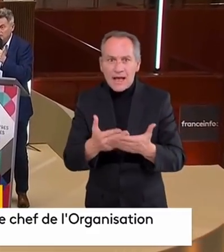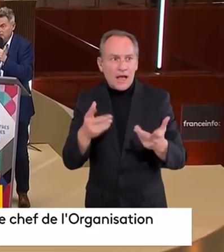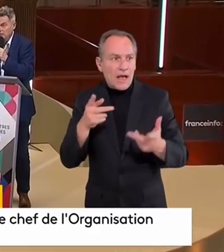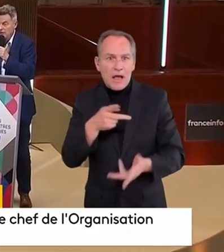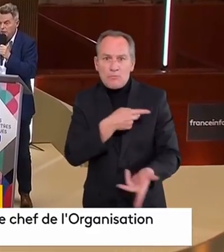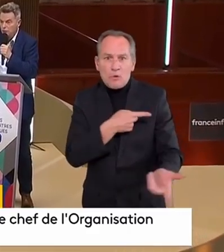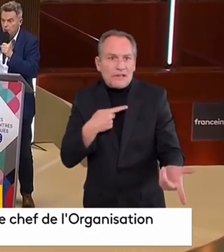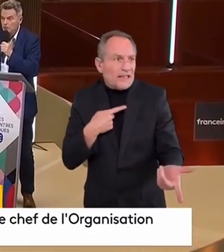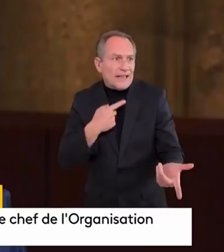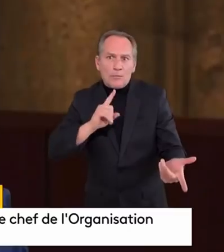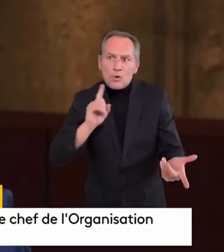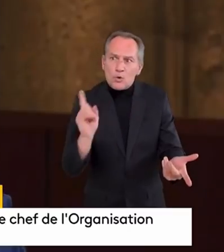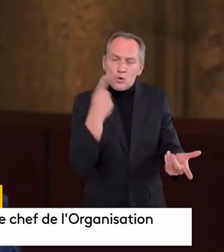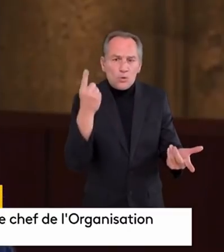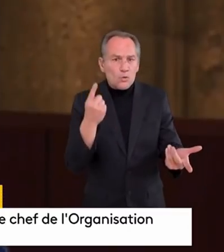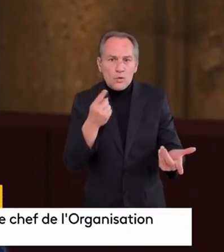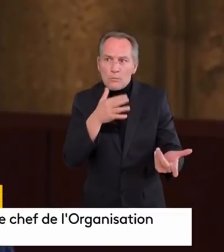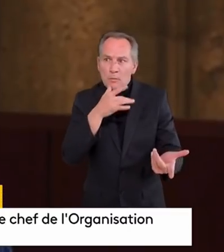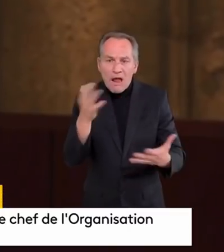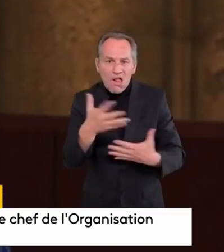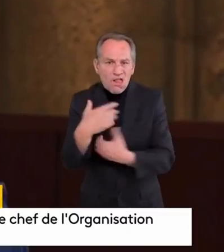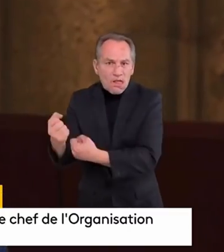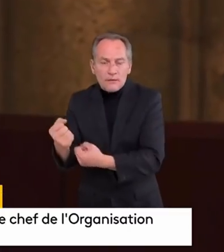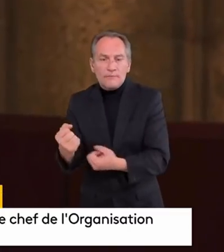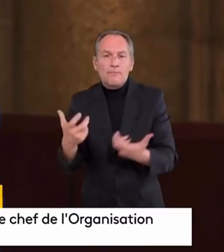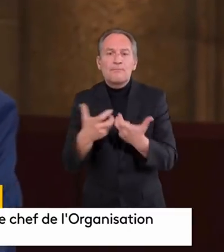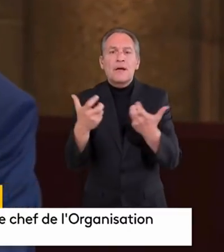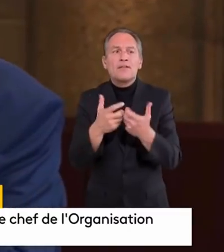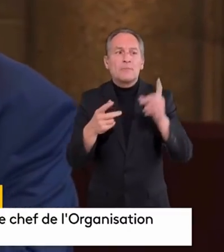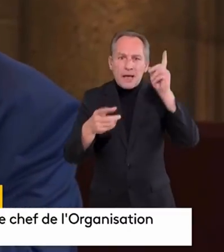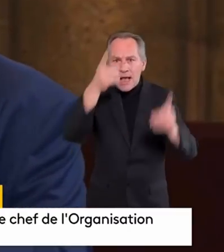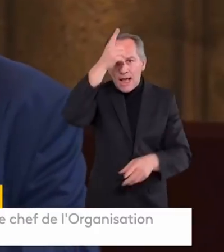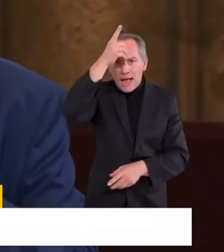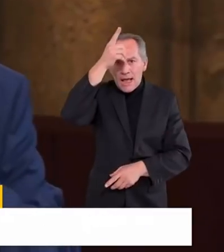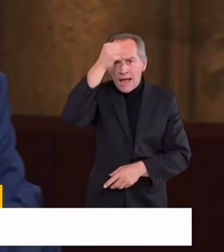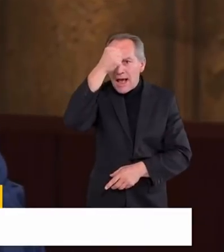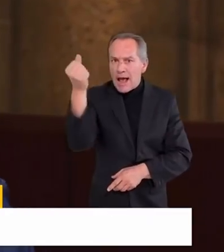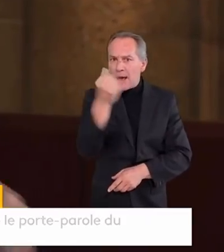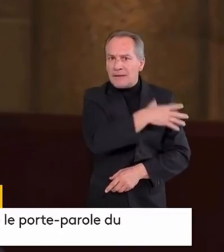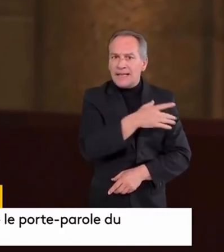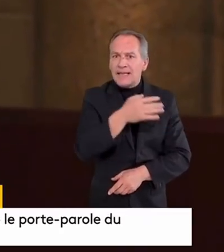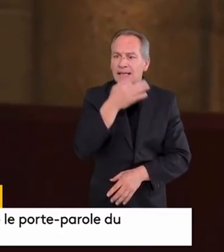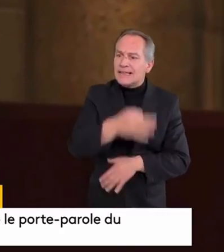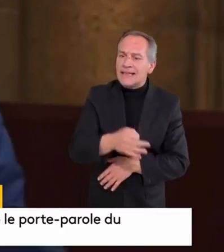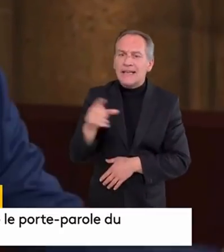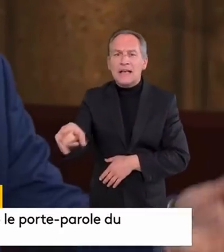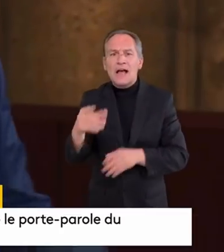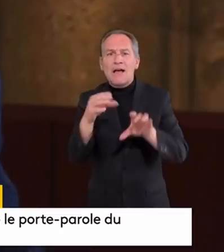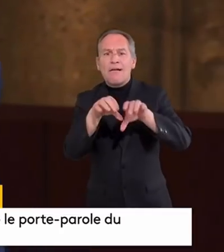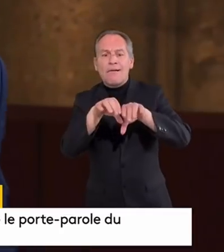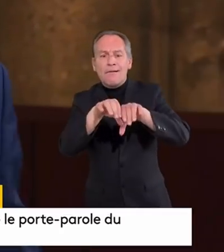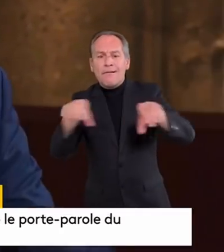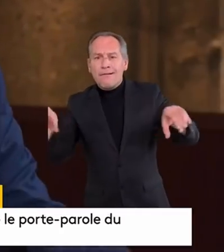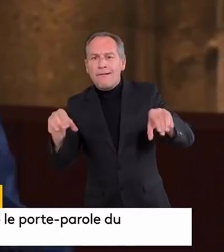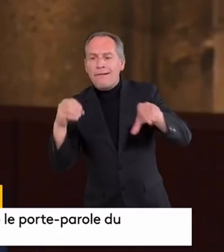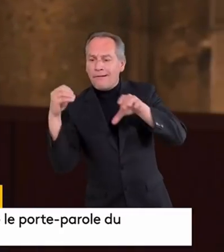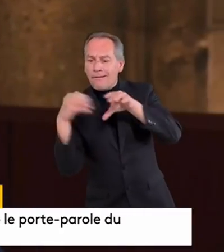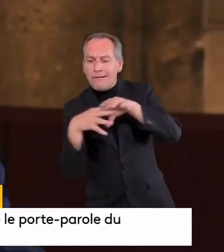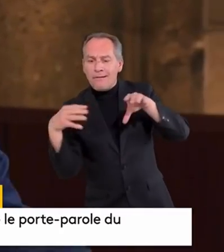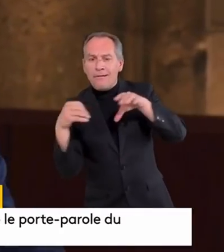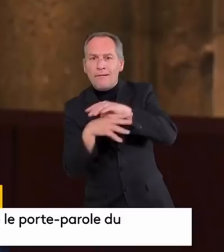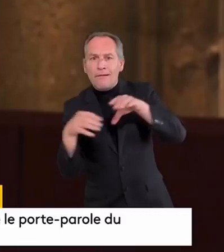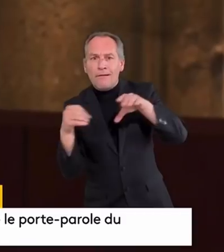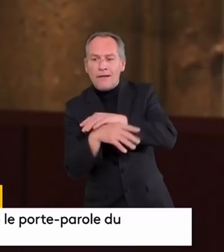disent il faut supprimer Nord Stream, hein, parce qu'il faut faire des sanctions, mais voilà notre gaz